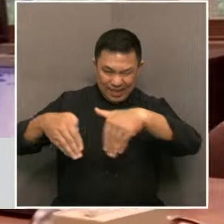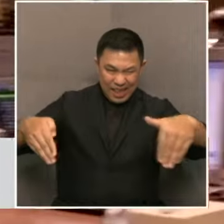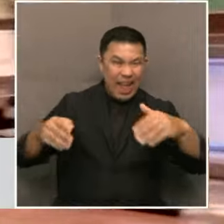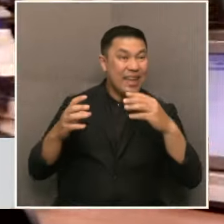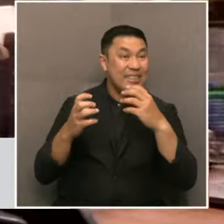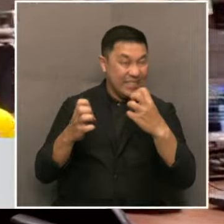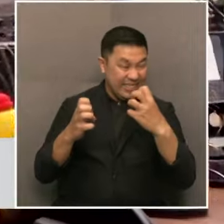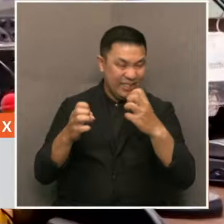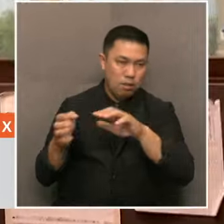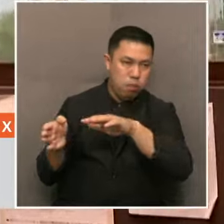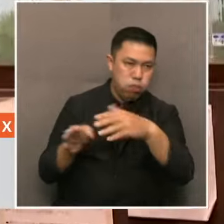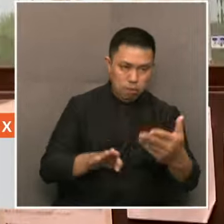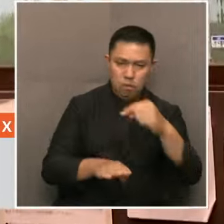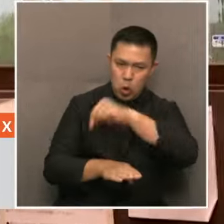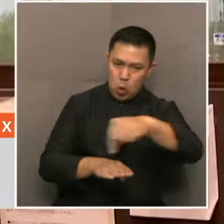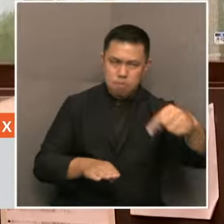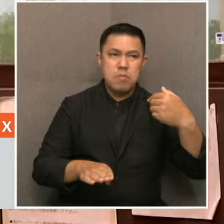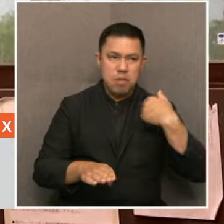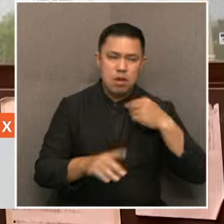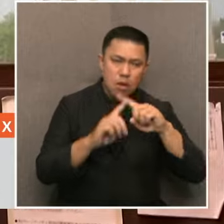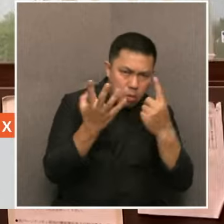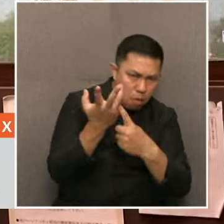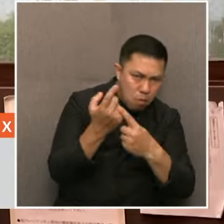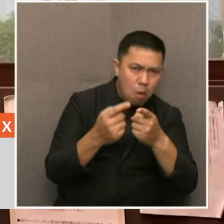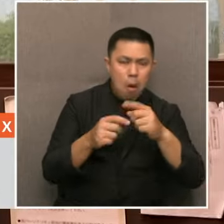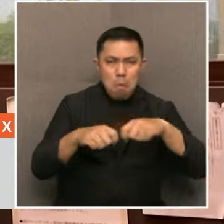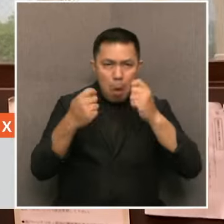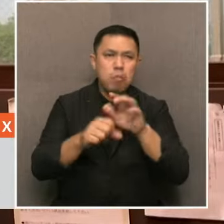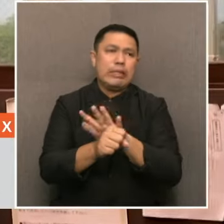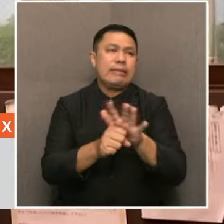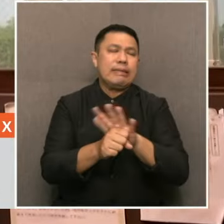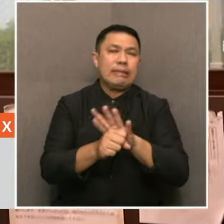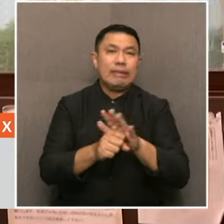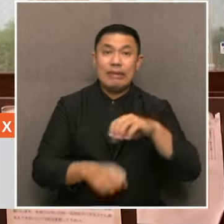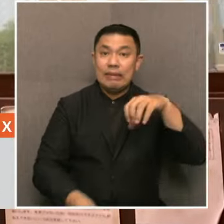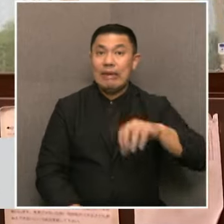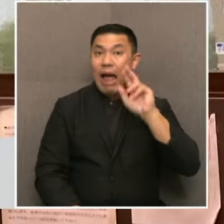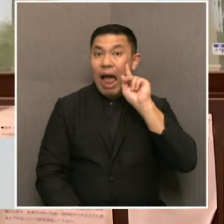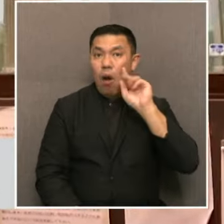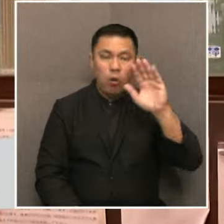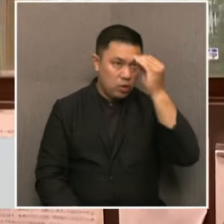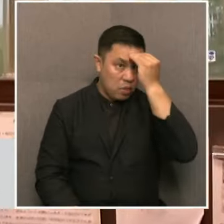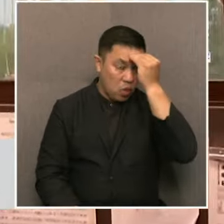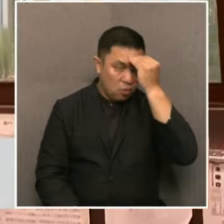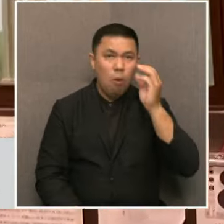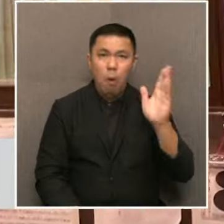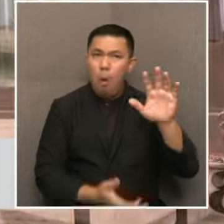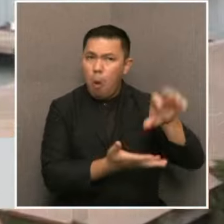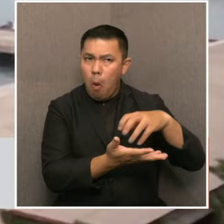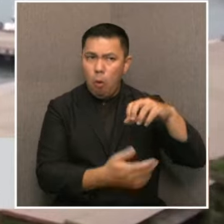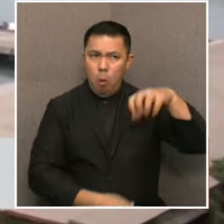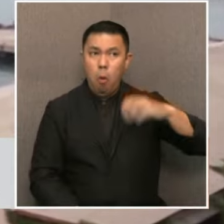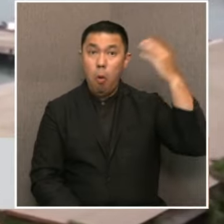รวมถือว่ายังไม่มากนักค่ะแต่สำนักข่าว NHKของญี่ปุ่นรายงานว่าทางสำนัก